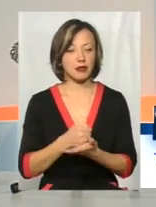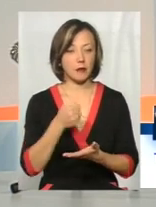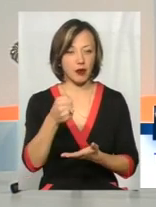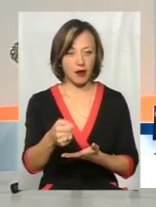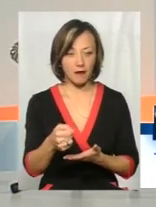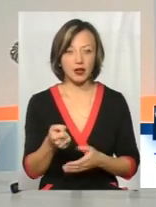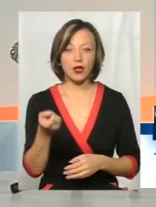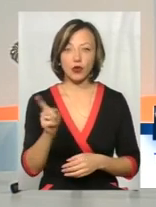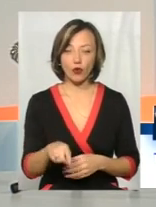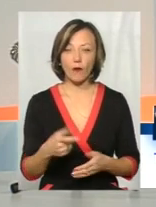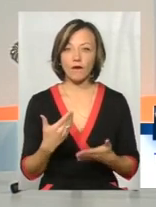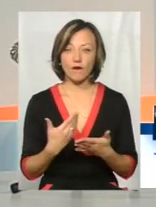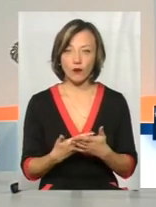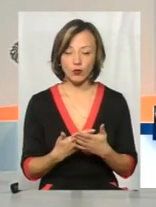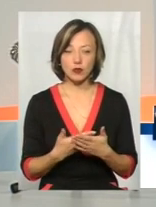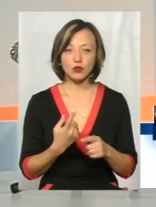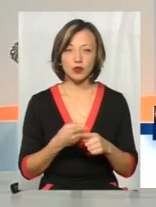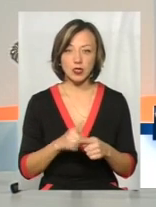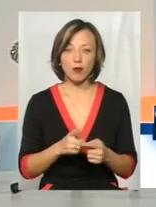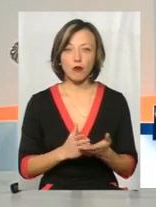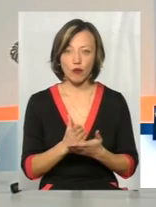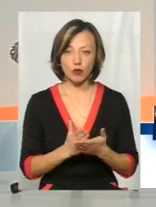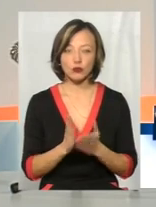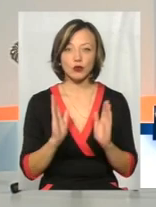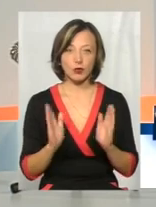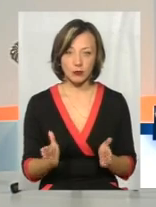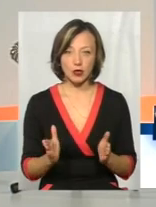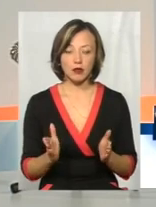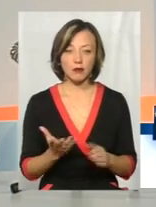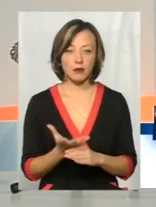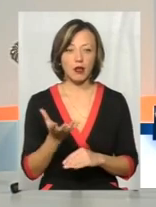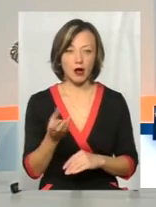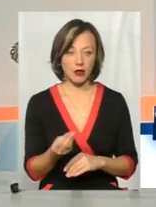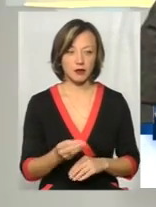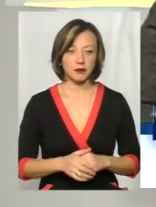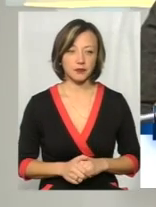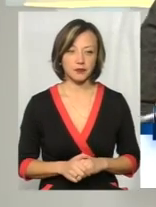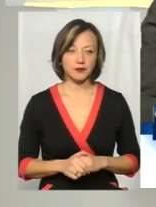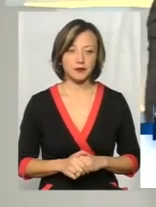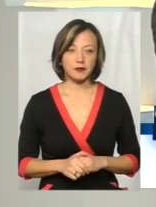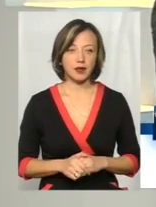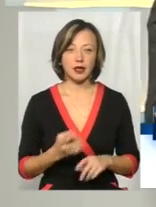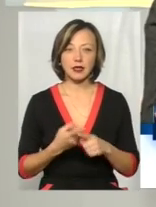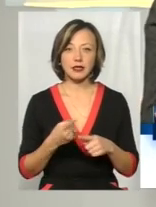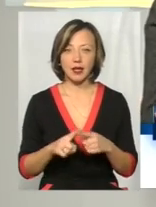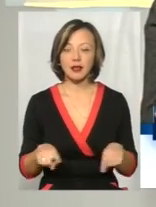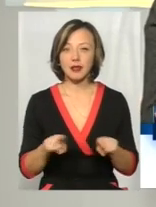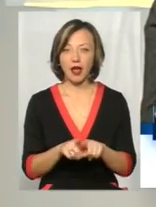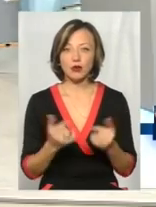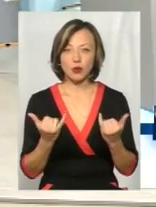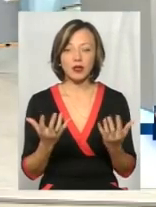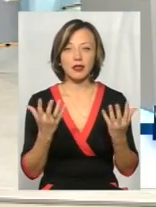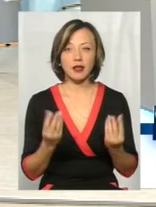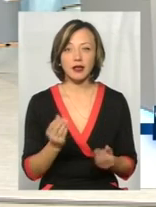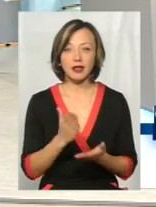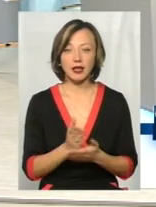то от, скоріше всього, що ця послуга буде платна для таких. Це буде коштувати. Вона і так сьогодні є, але